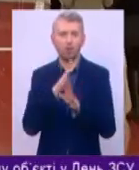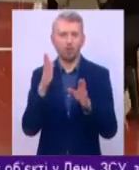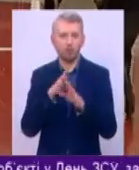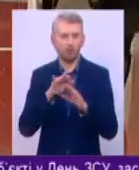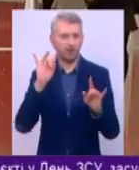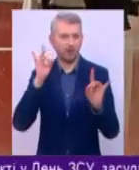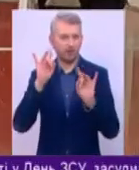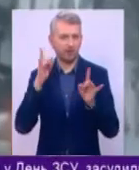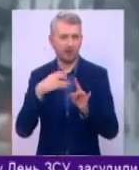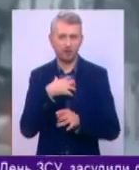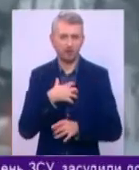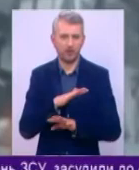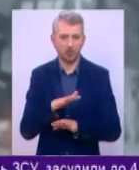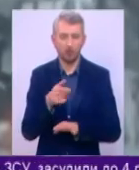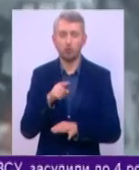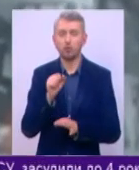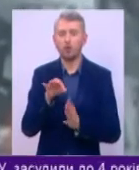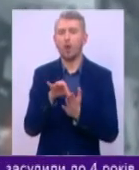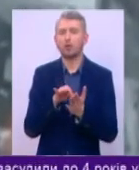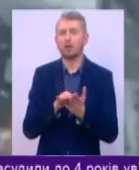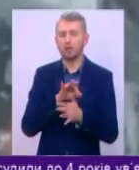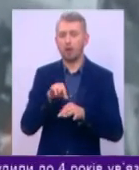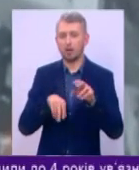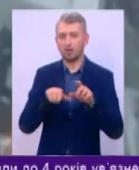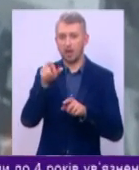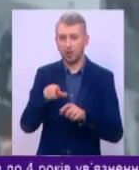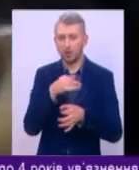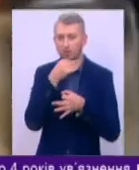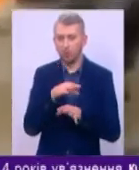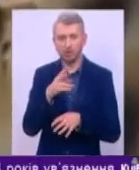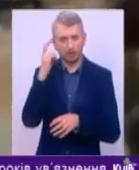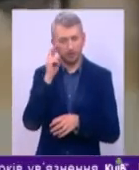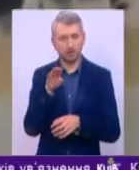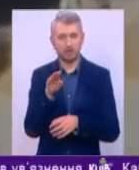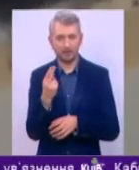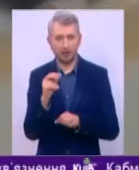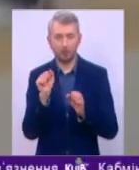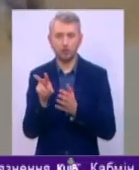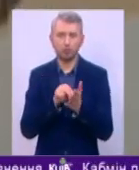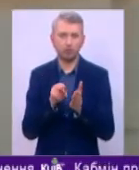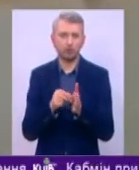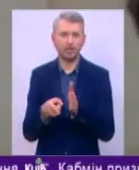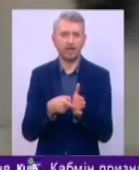вже неважливо. Тому, за оцінками архітектора, будь-який столичний ТЦ може повторити Кемерово.